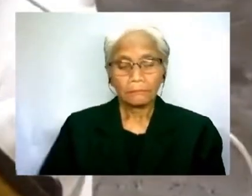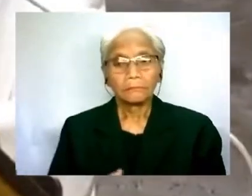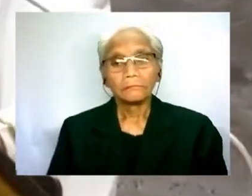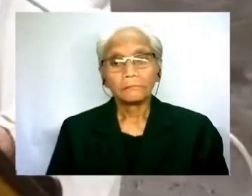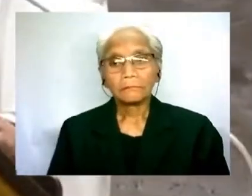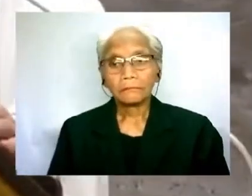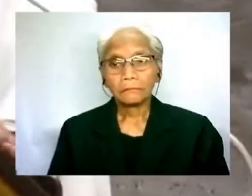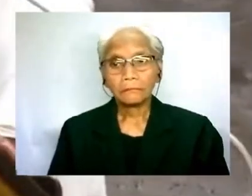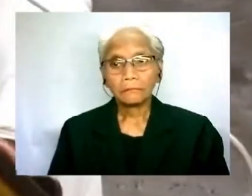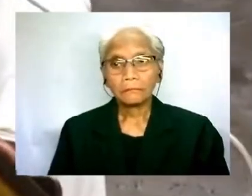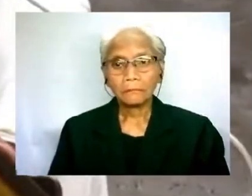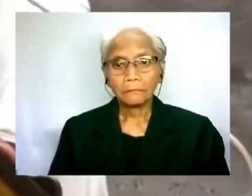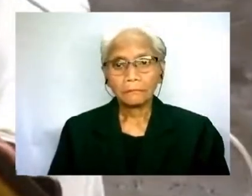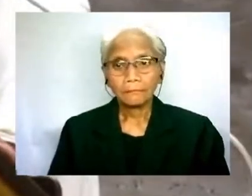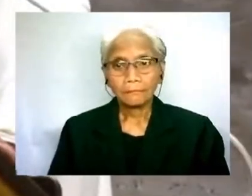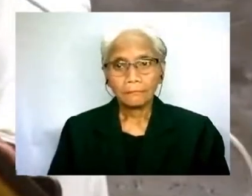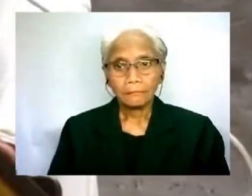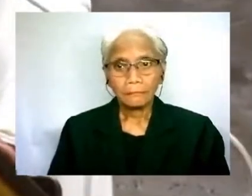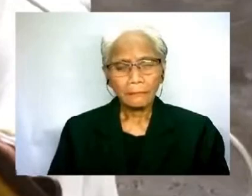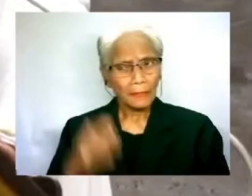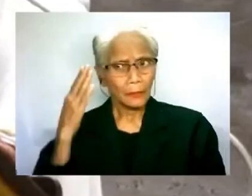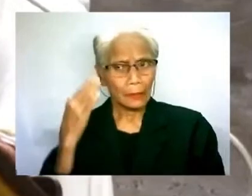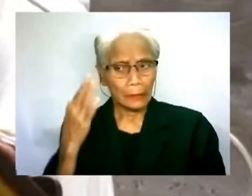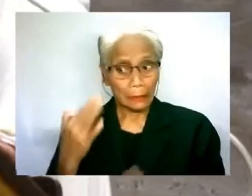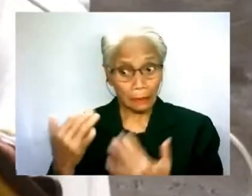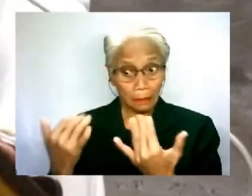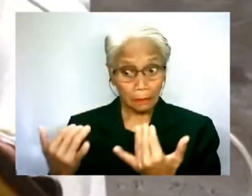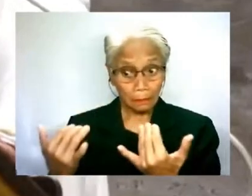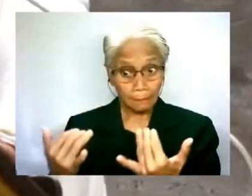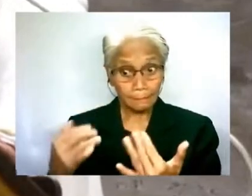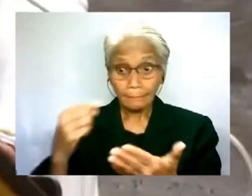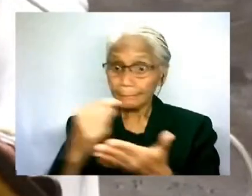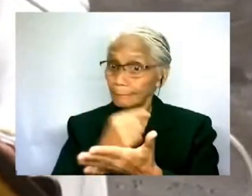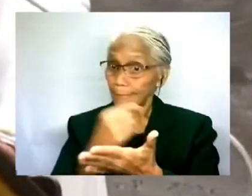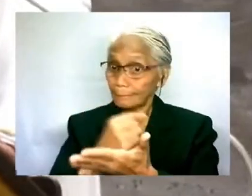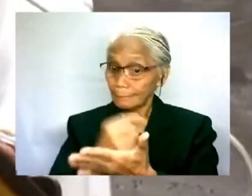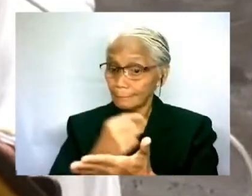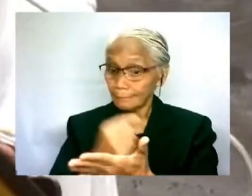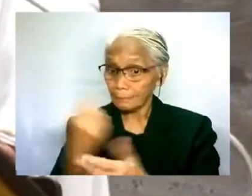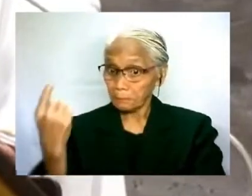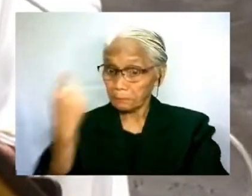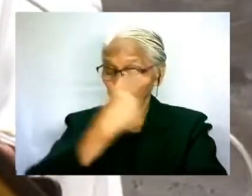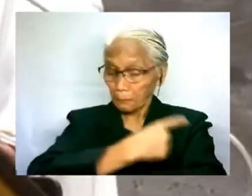Kaya po ang ating ebanghelyo ngayong araw na ito ay